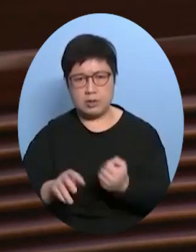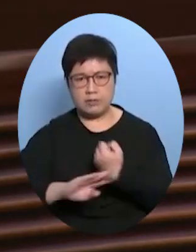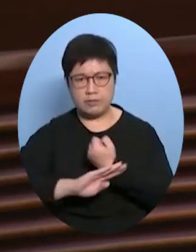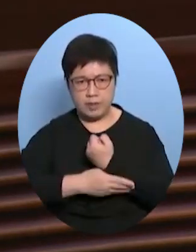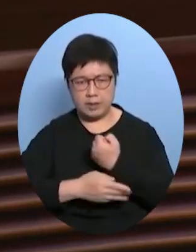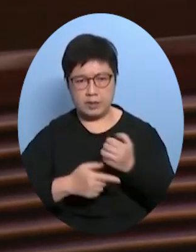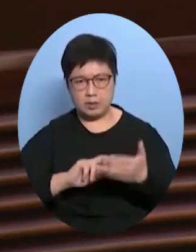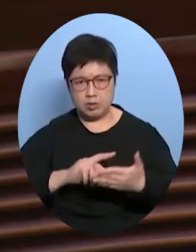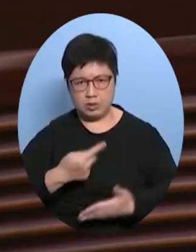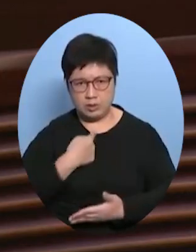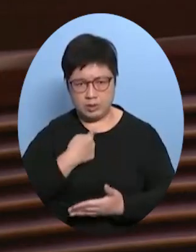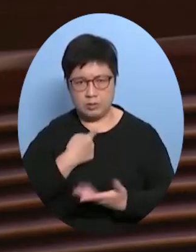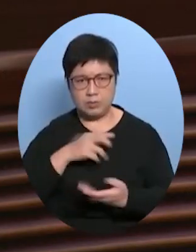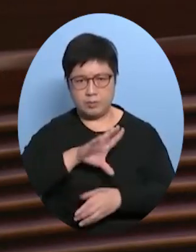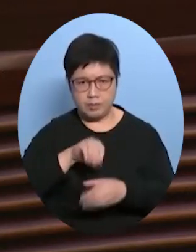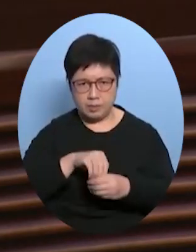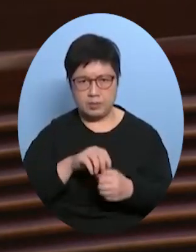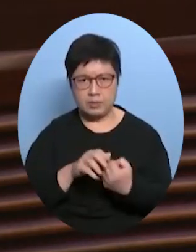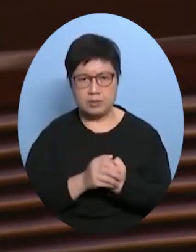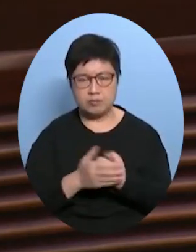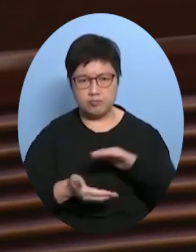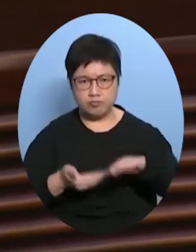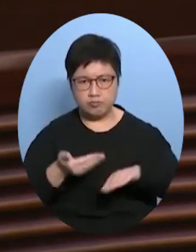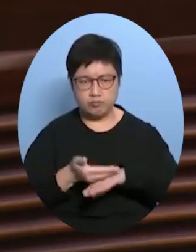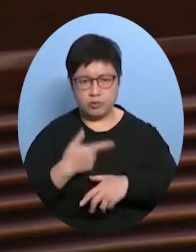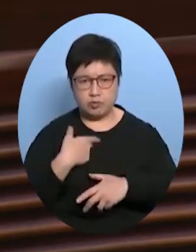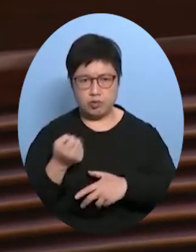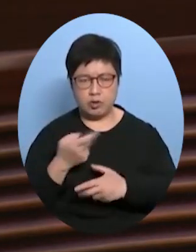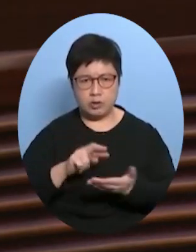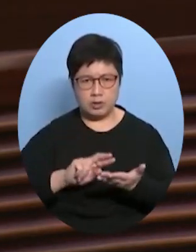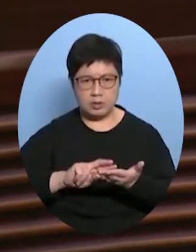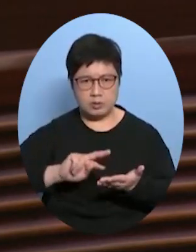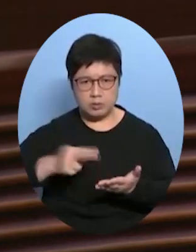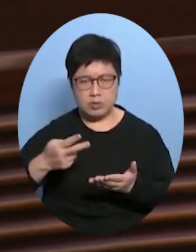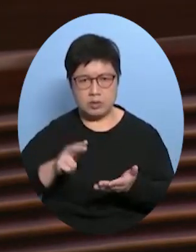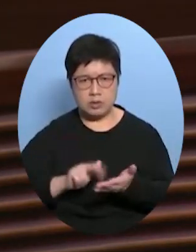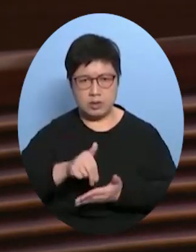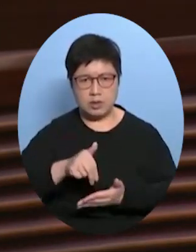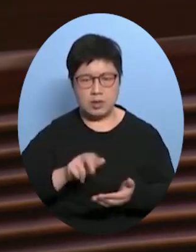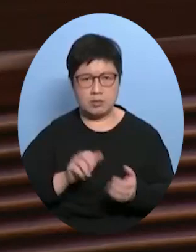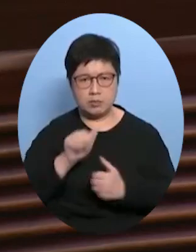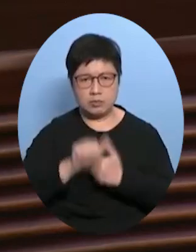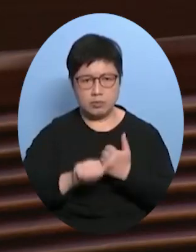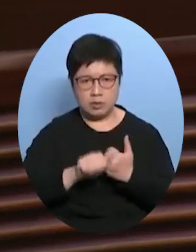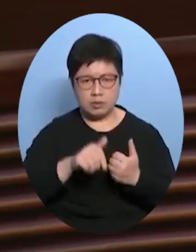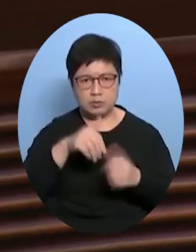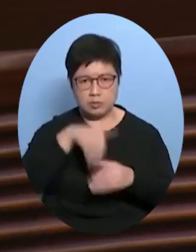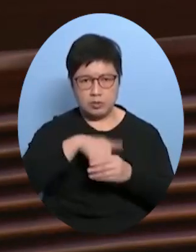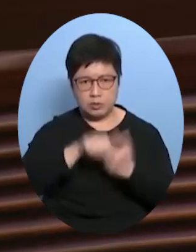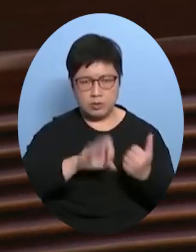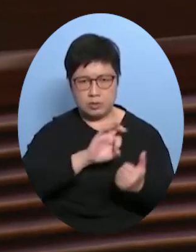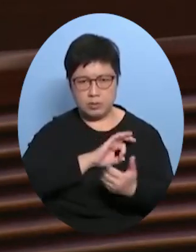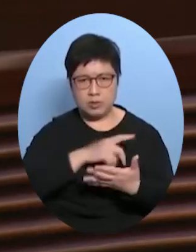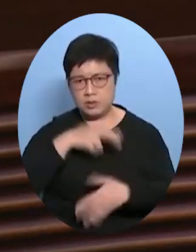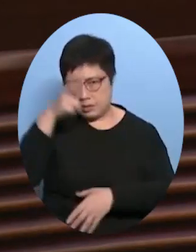訂，主要包括重新構建選委會、更新行政長官的產生辦法和相關事